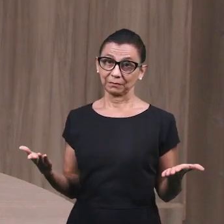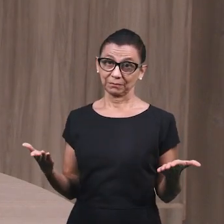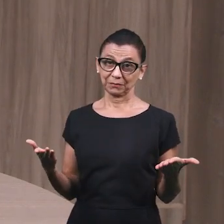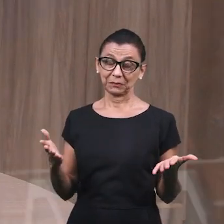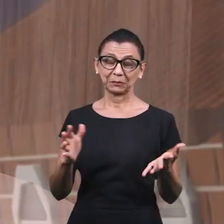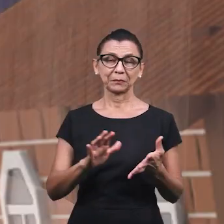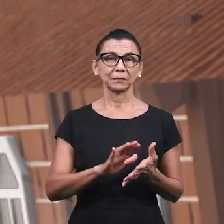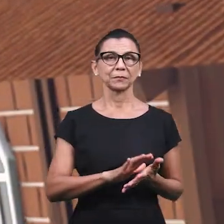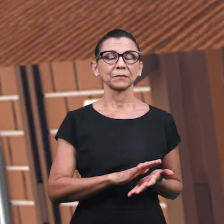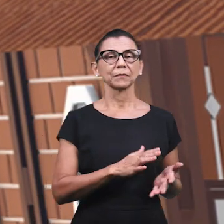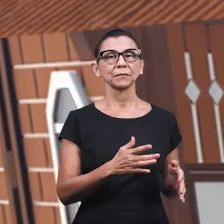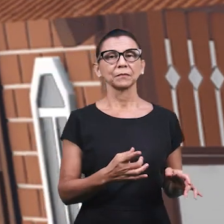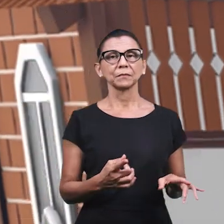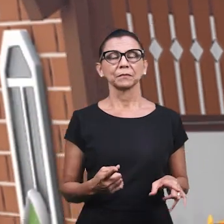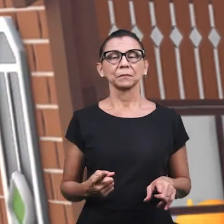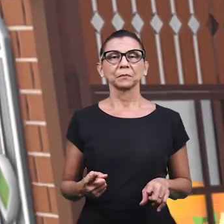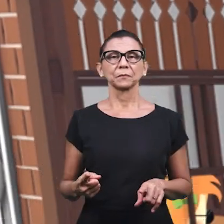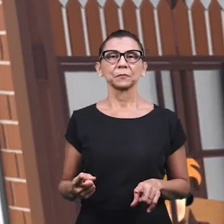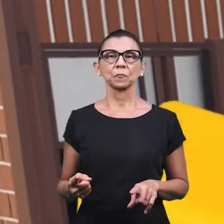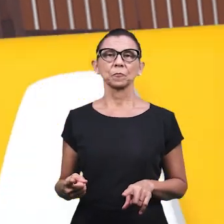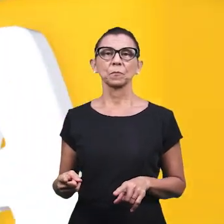Jésus.